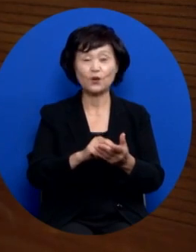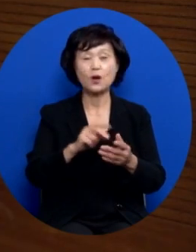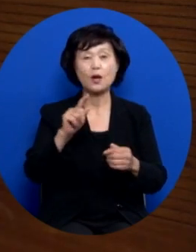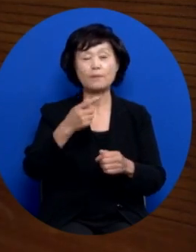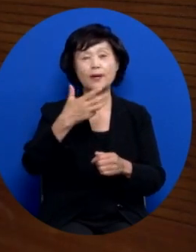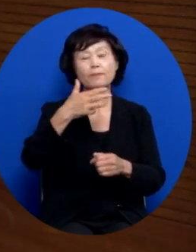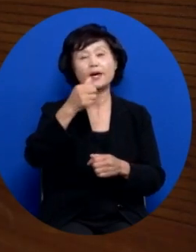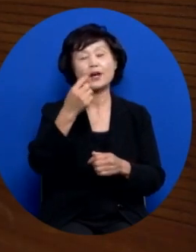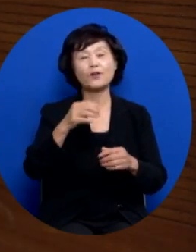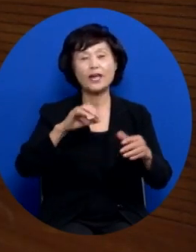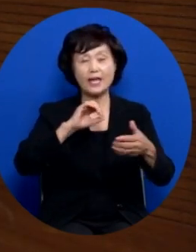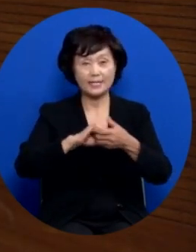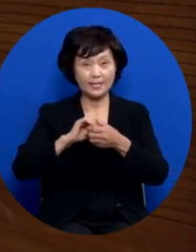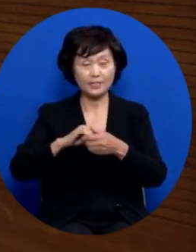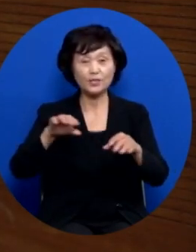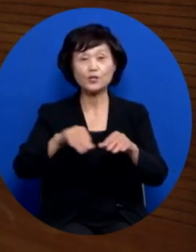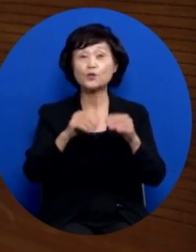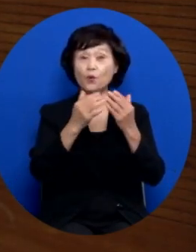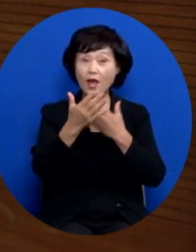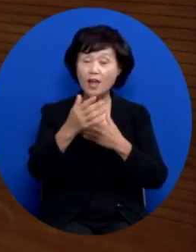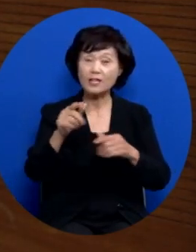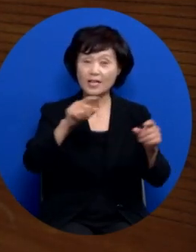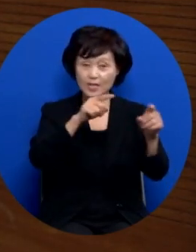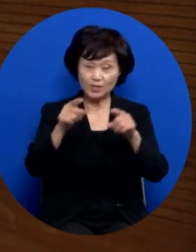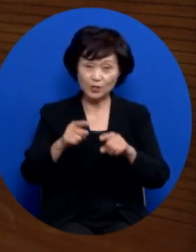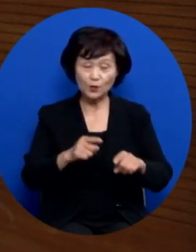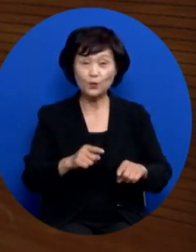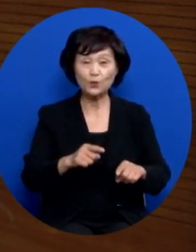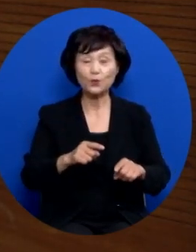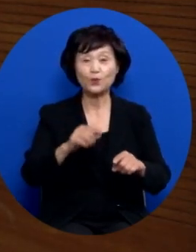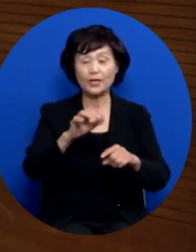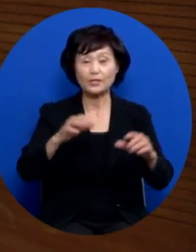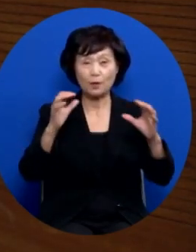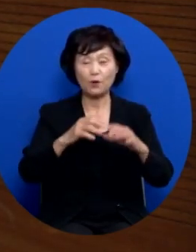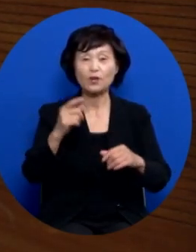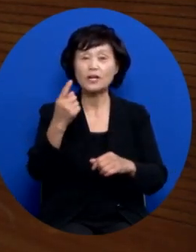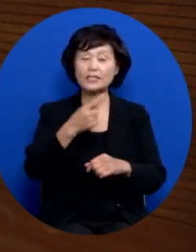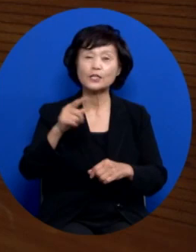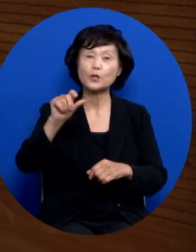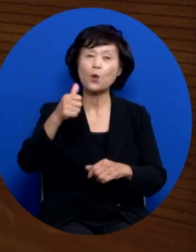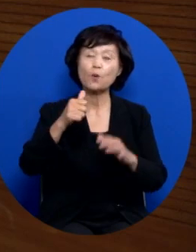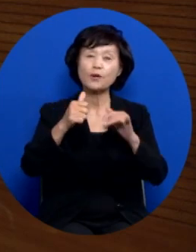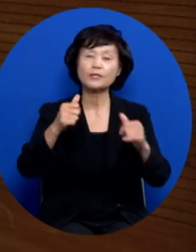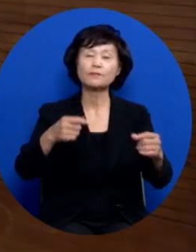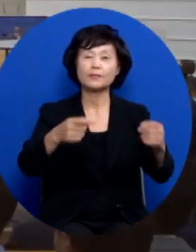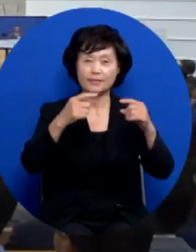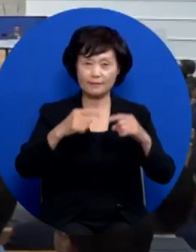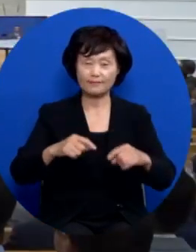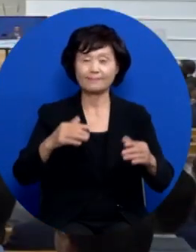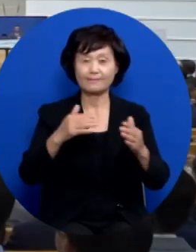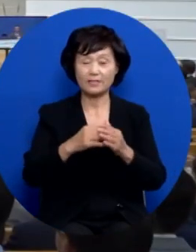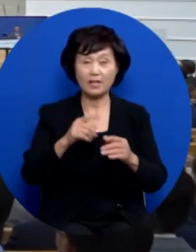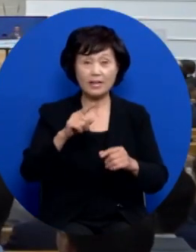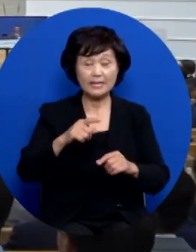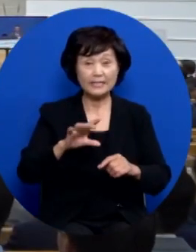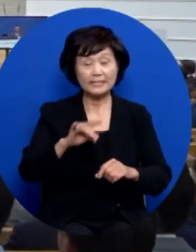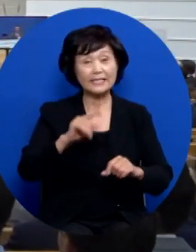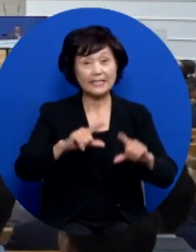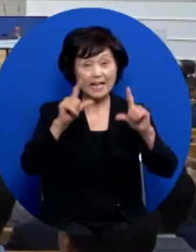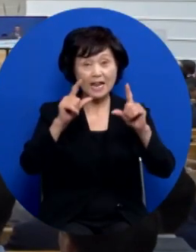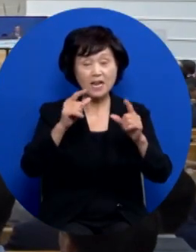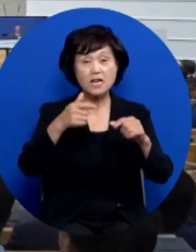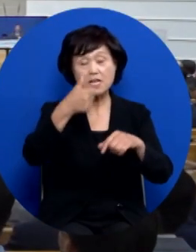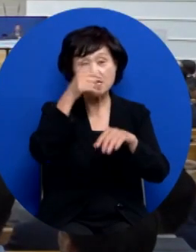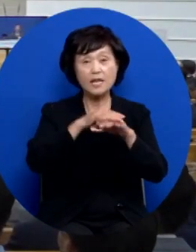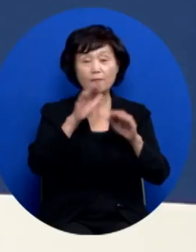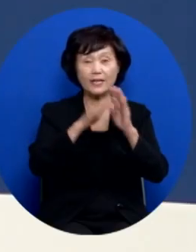108회 정기총회에는 전국 163개 노회 1,500여 명이 참석했습니다. 첫날 개회